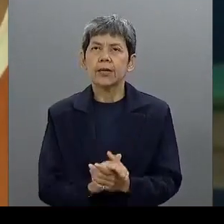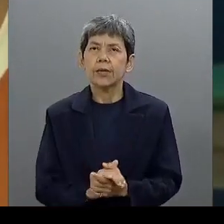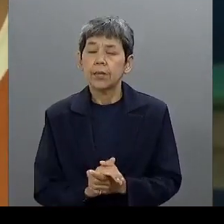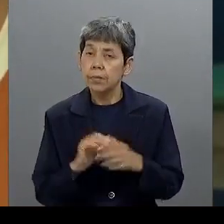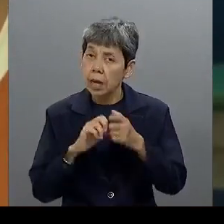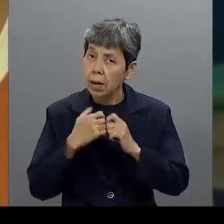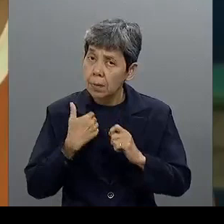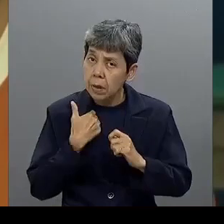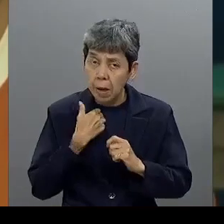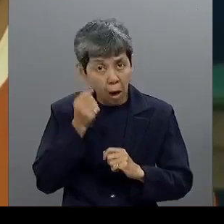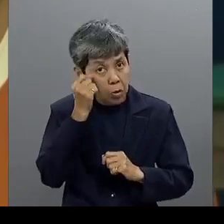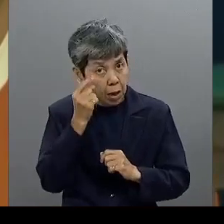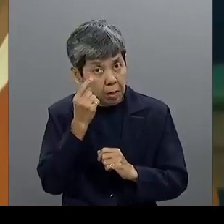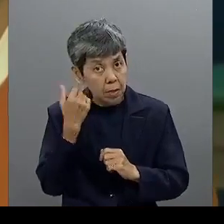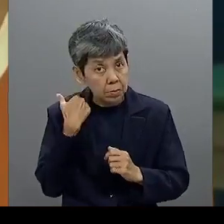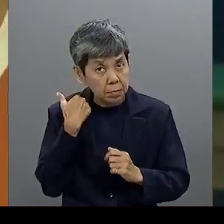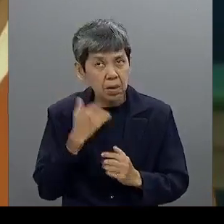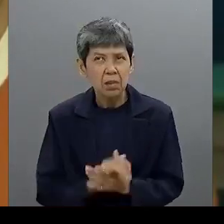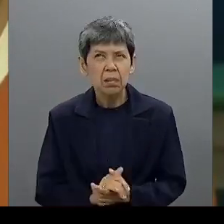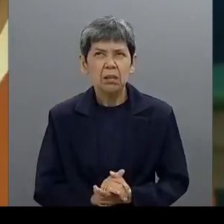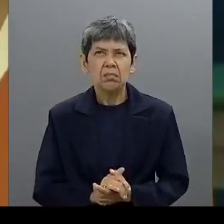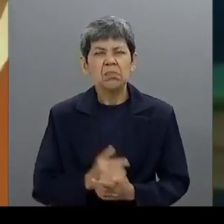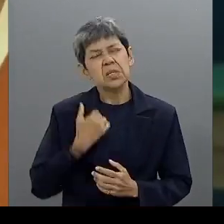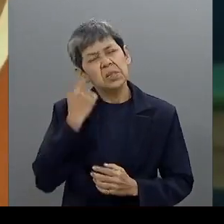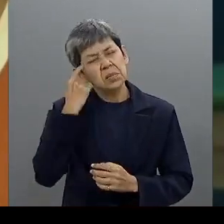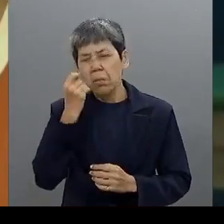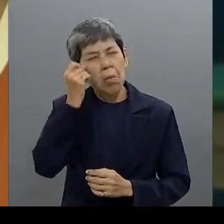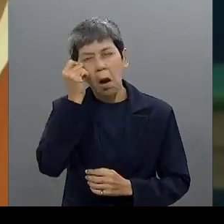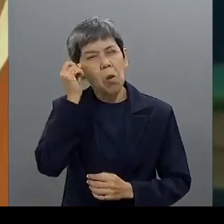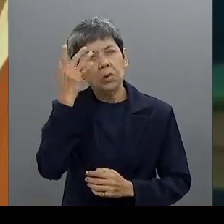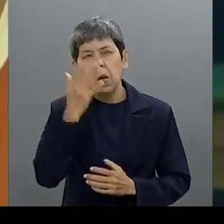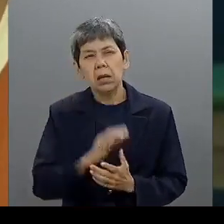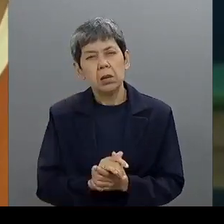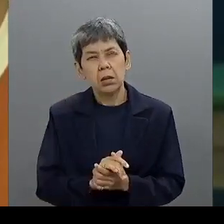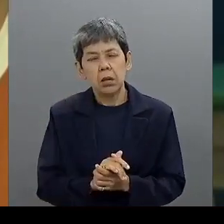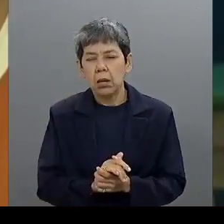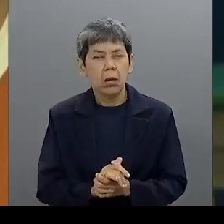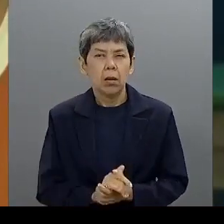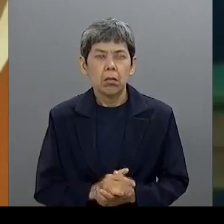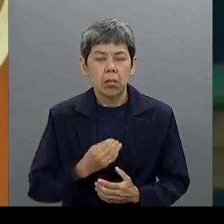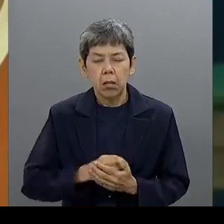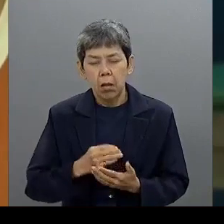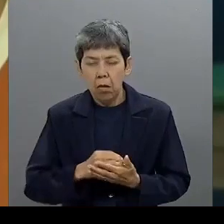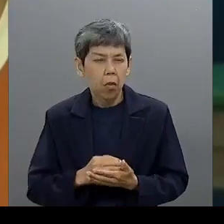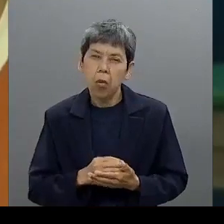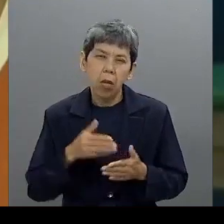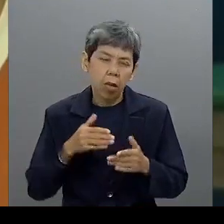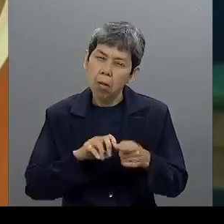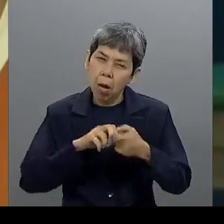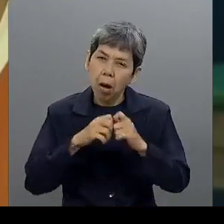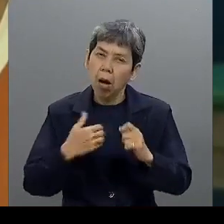ใจดีไหมครับ ก็ไม่ค่อยเข้าใจเพราะไม่ค่อยทันค่ะ เรียนไม่ค่อยทัน ค่ะ ตอนที่เราเรียนไม่ทัน